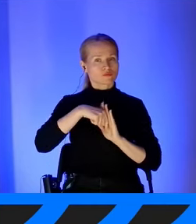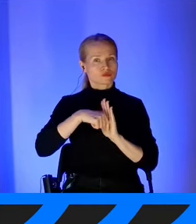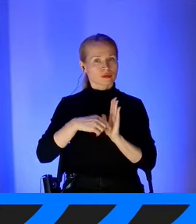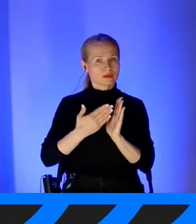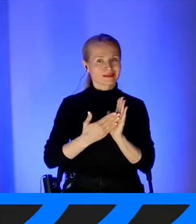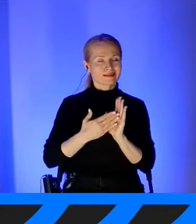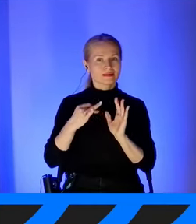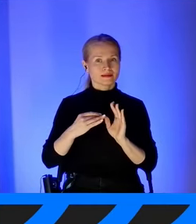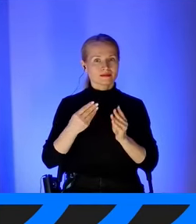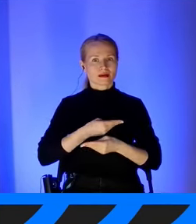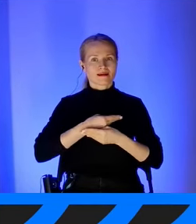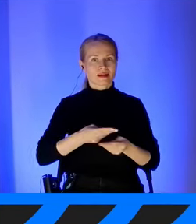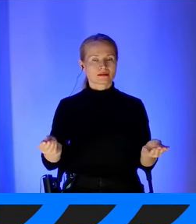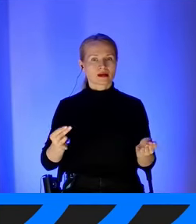и